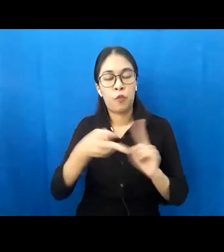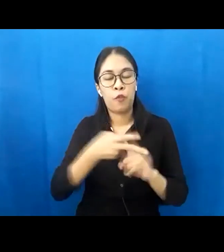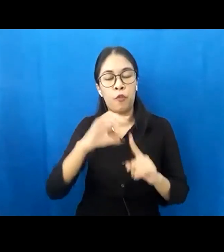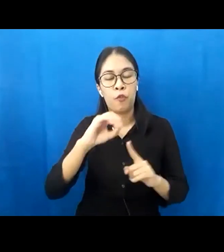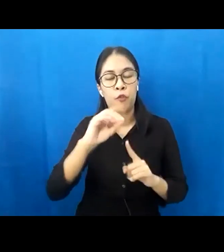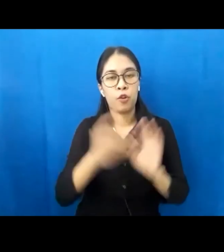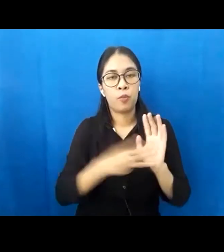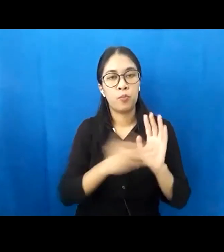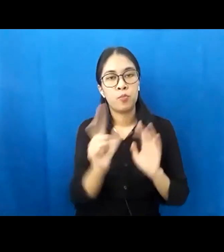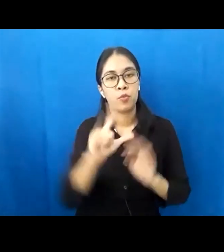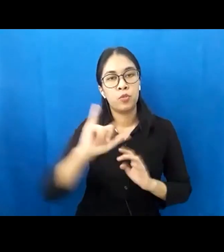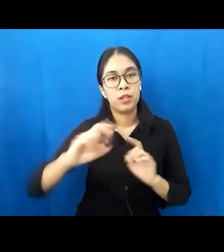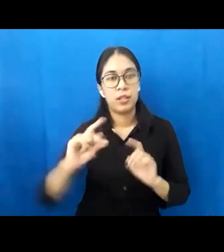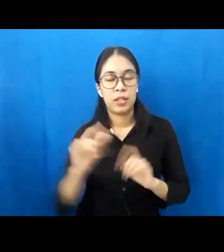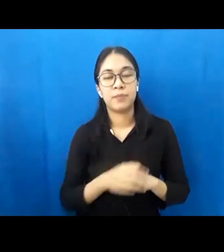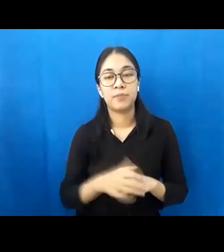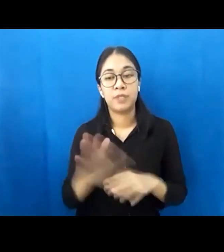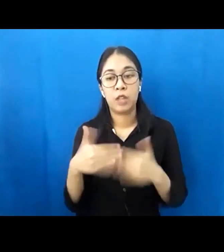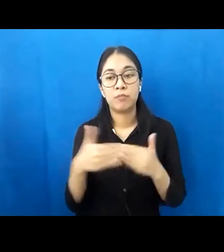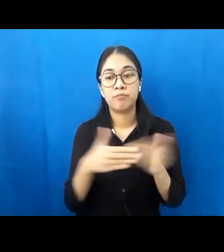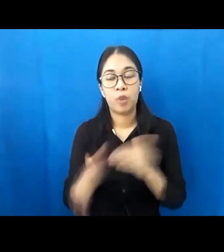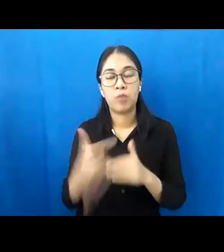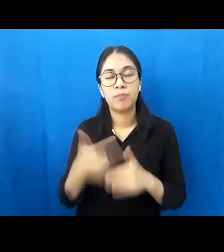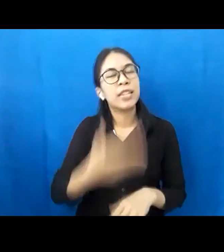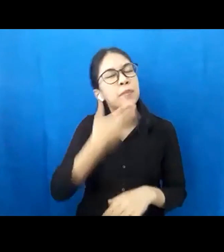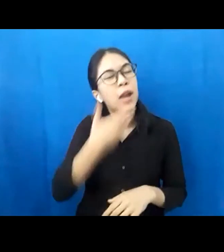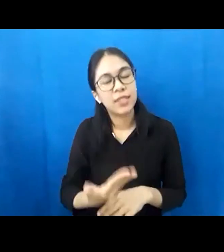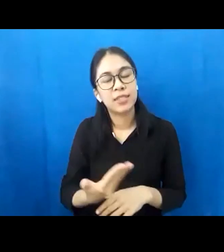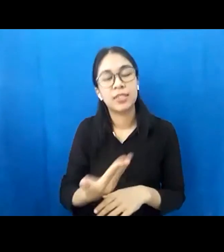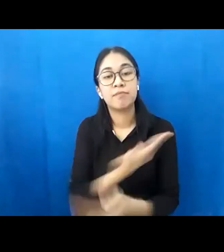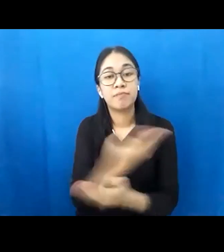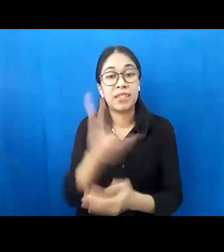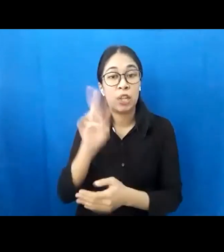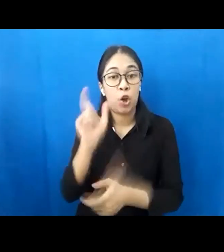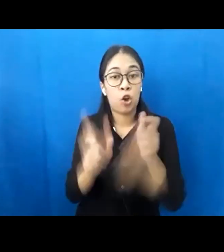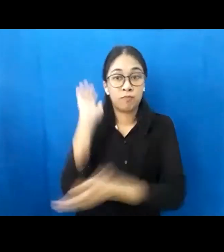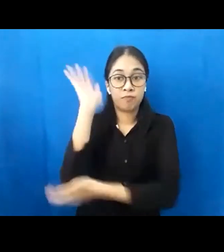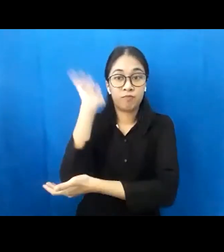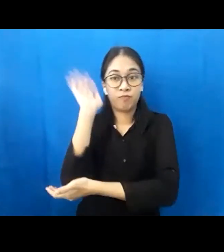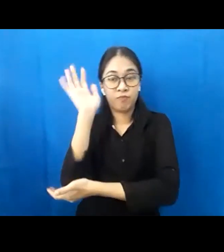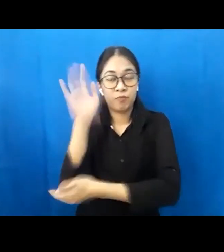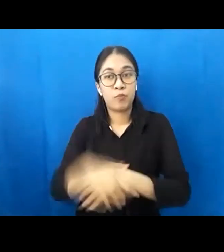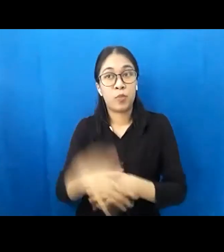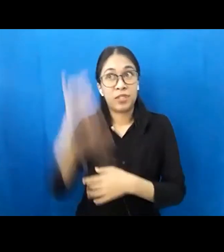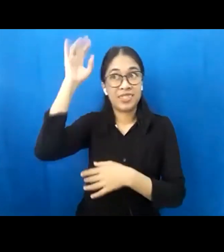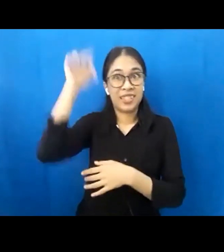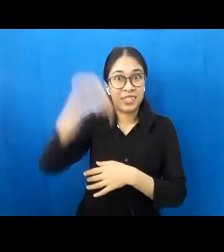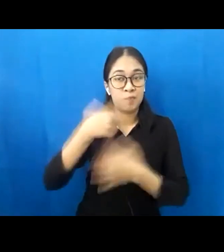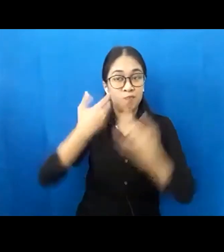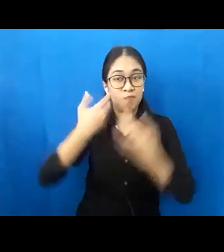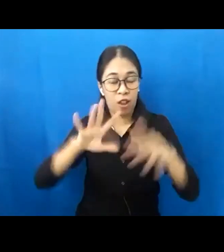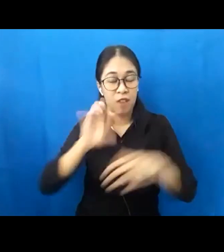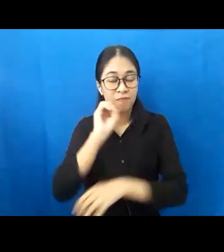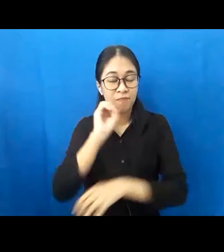Selanjutnya, terima kasih kepada 3 narasumber yang telah memaparkan presentasinya pada siang hari ini.